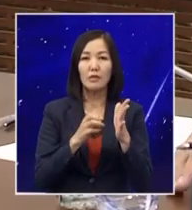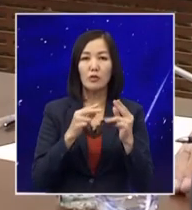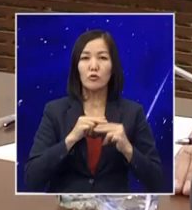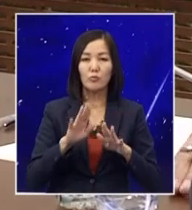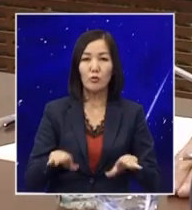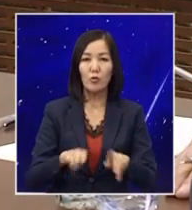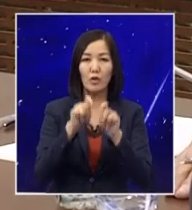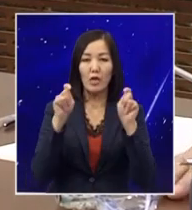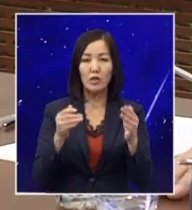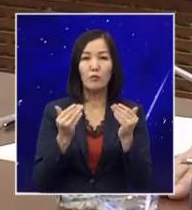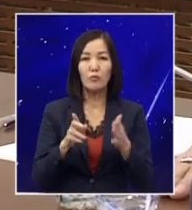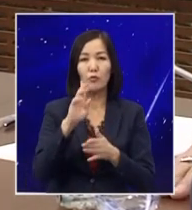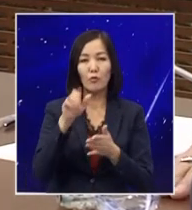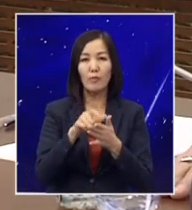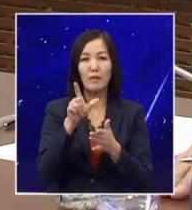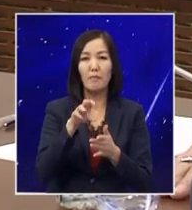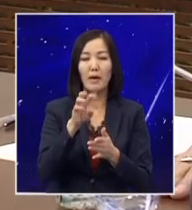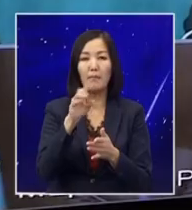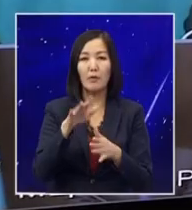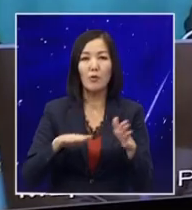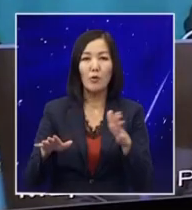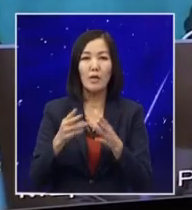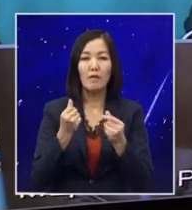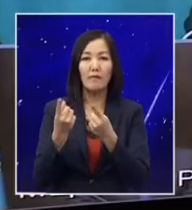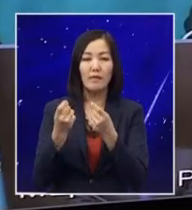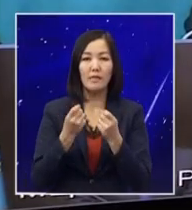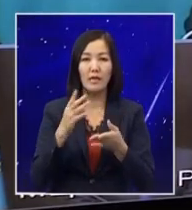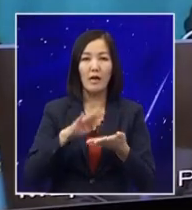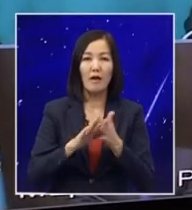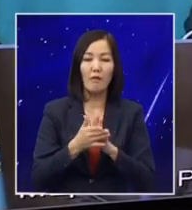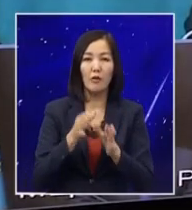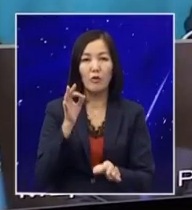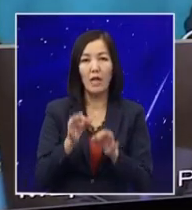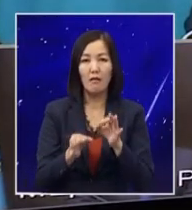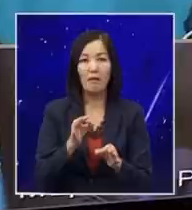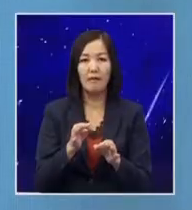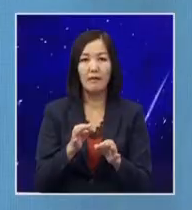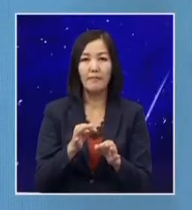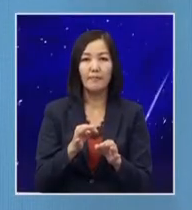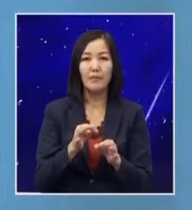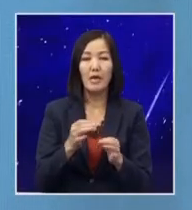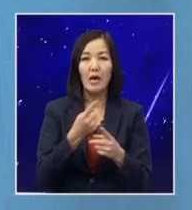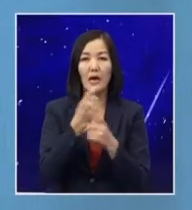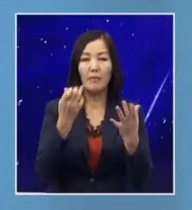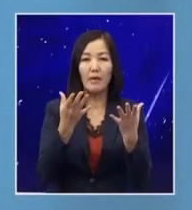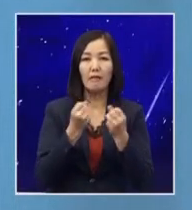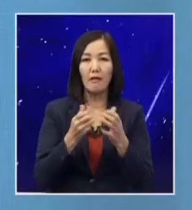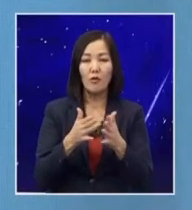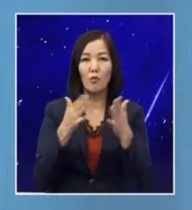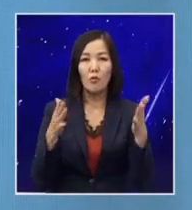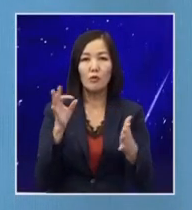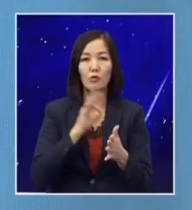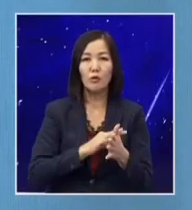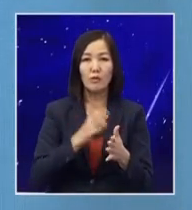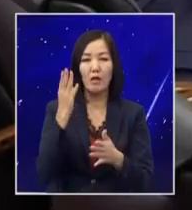ашылады. Бүгін үкімет басшысы Асқар Мамин ел өңірлеріндегі инвестициялық ахуалды талқылады. Ақпаралды қомақты үлес қосып жатқандар